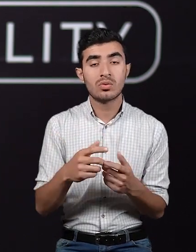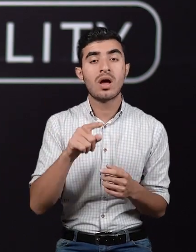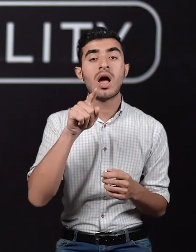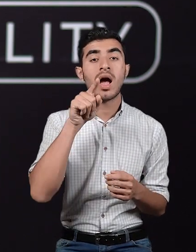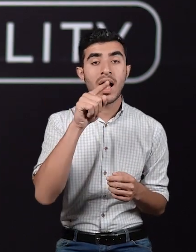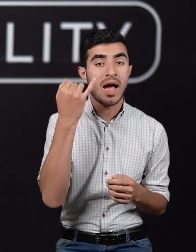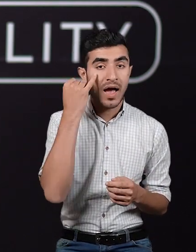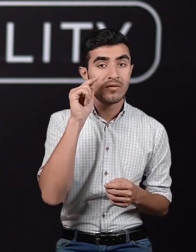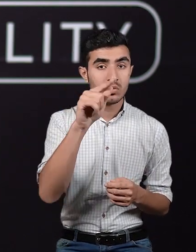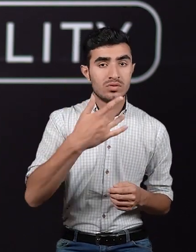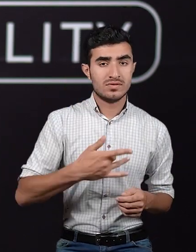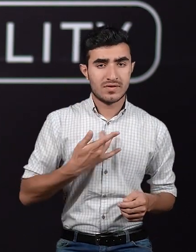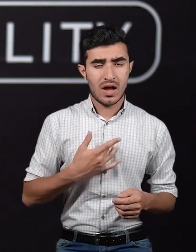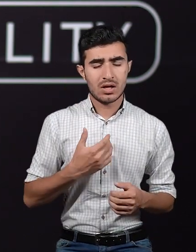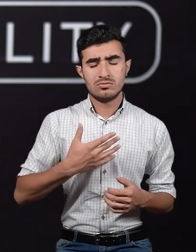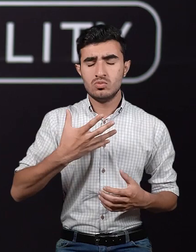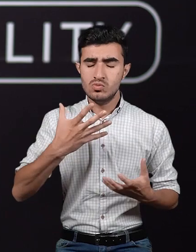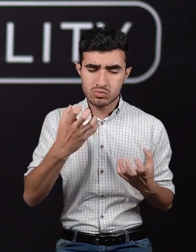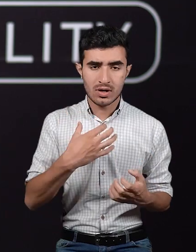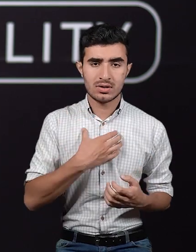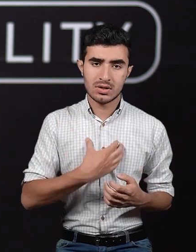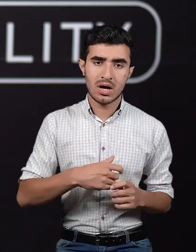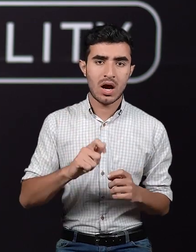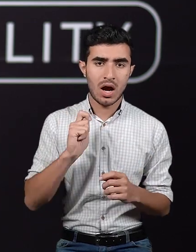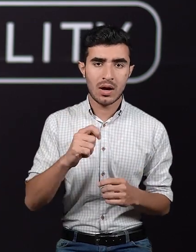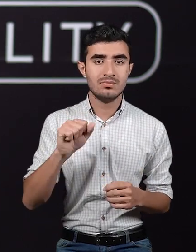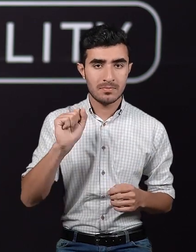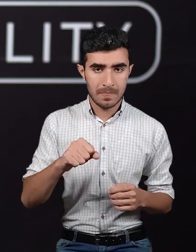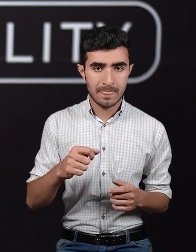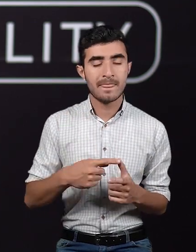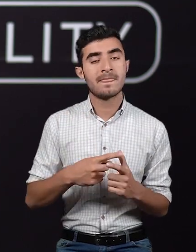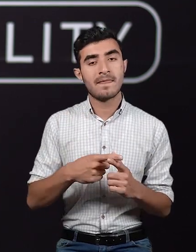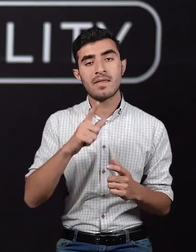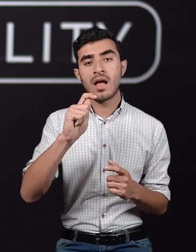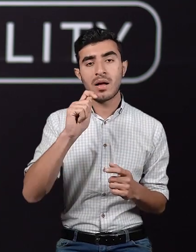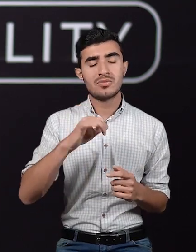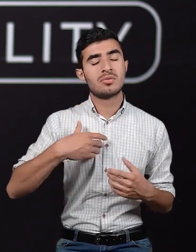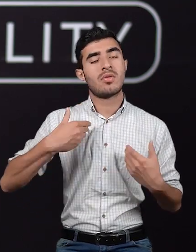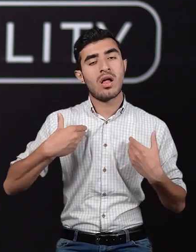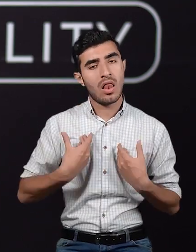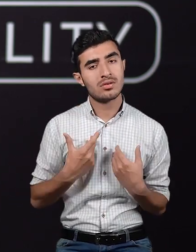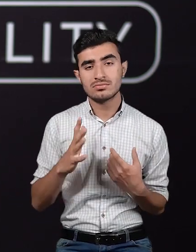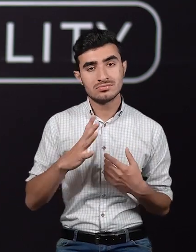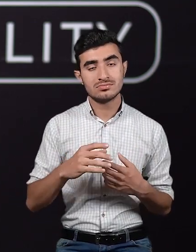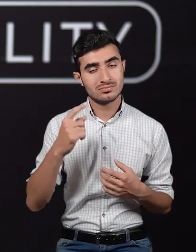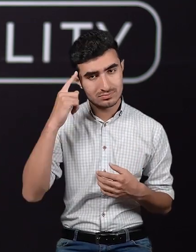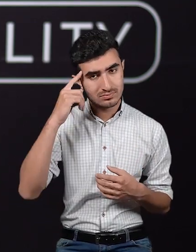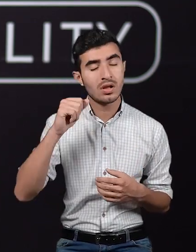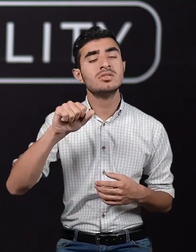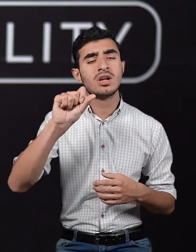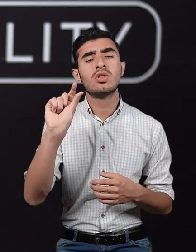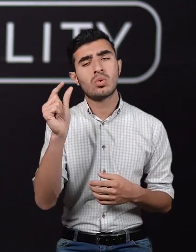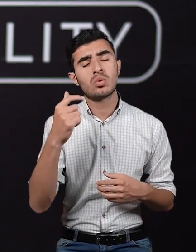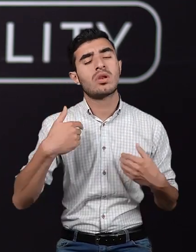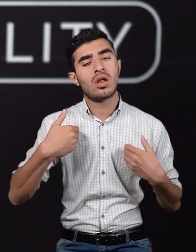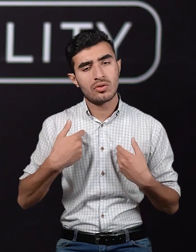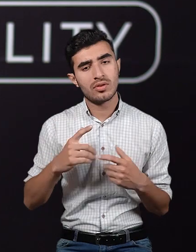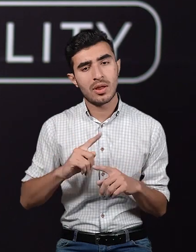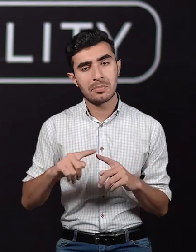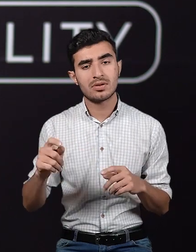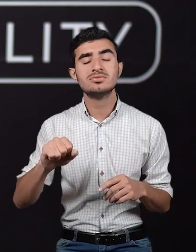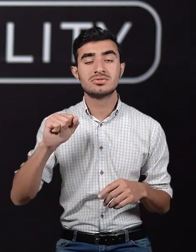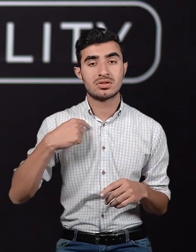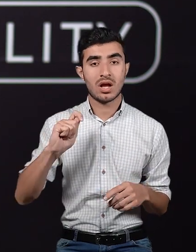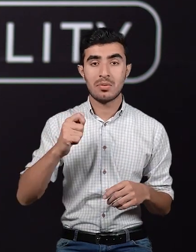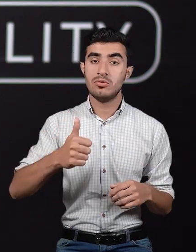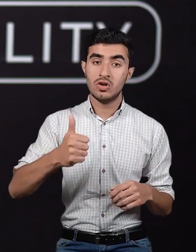اوپر آپ پیشنیٹ ہوں, واٹ ایور یو آر پیشنیٹ اباؤٹ, اٹ ول نیور ریئلی فیل لائک ورک. یو ول گیٹ ٹائرڈ سم ڈیز, بٹ